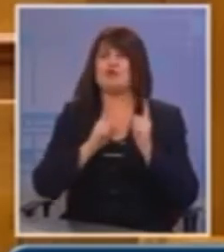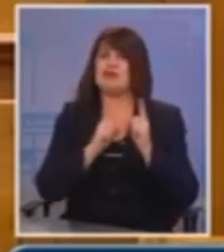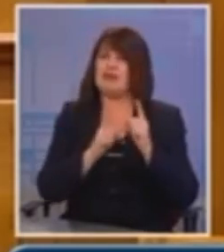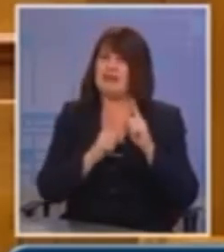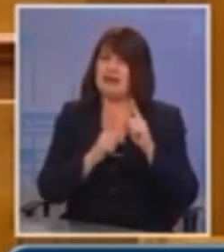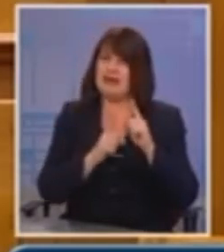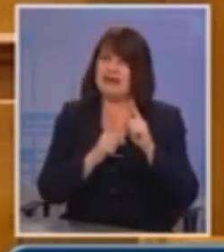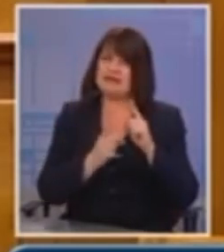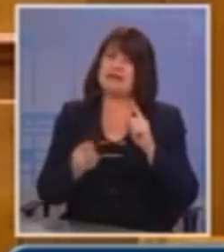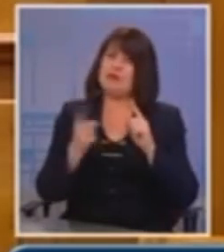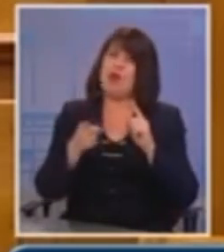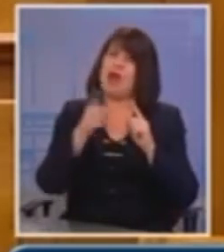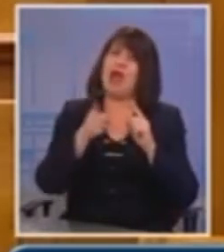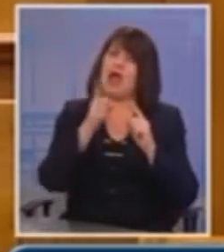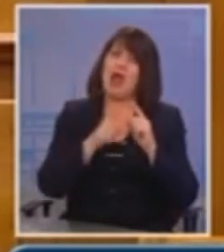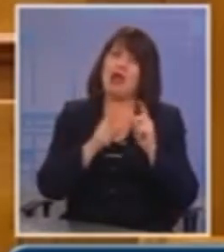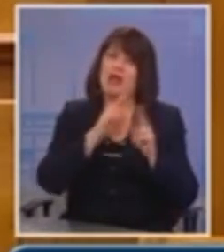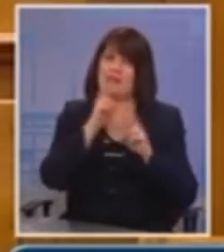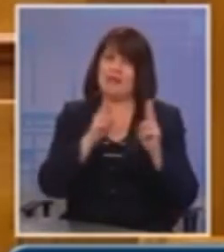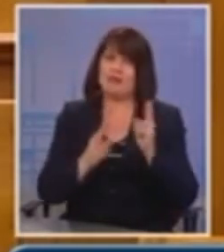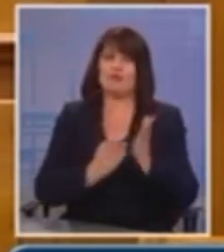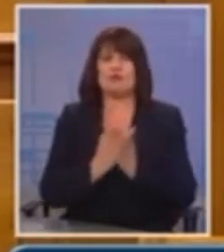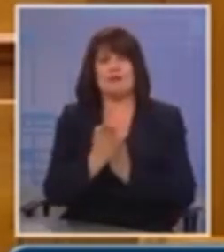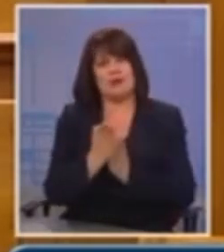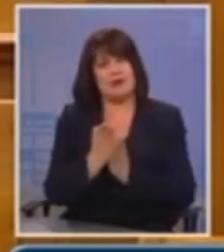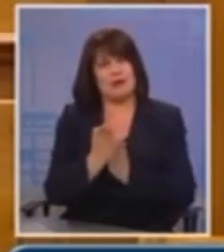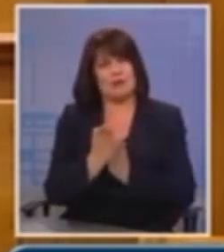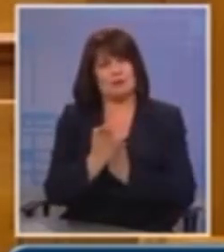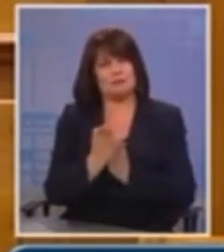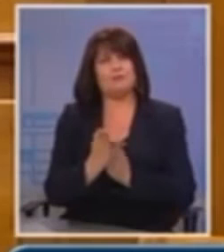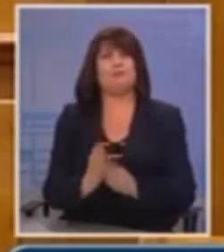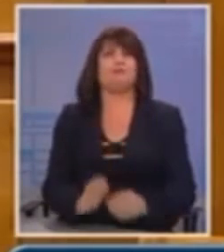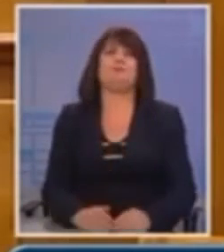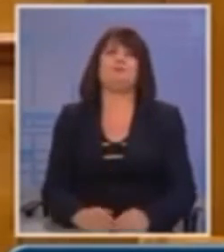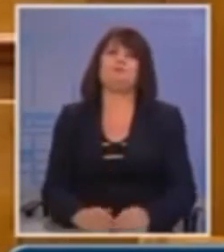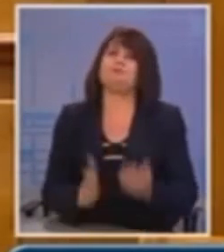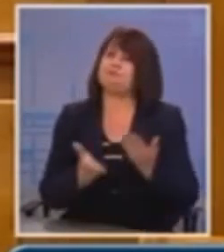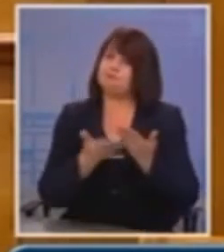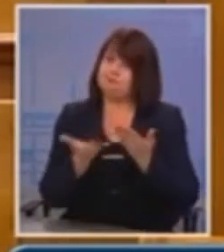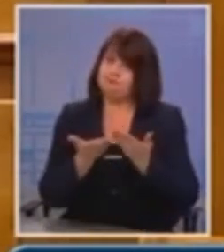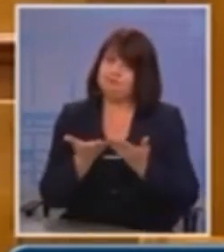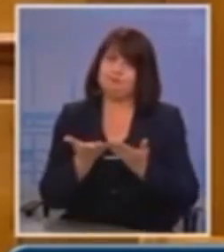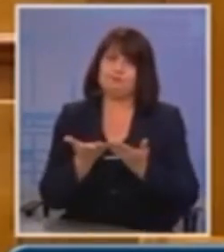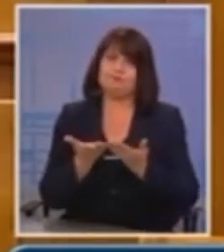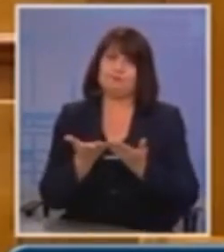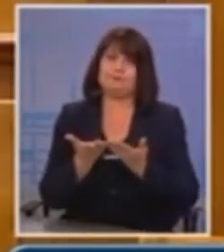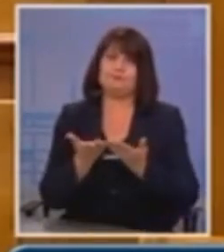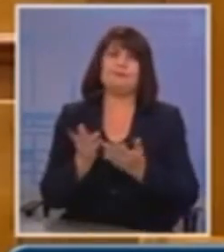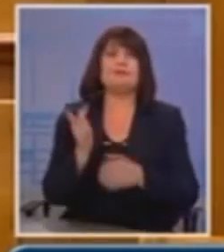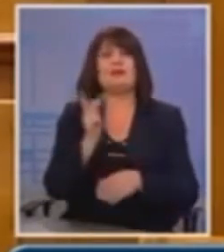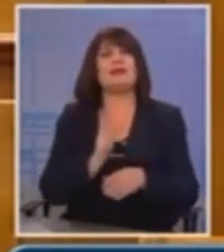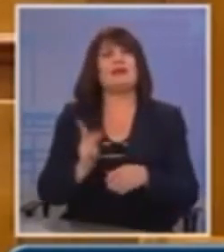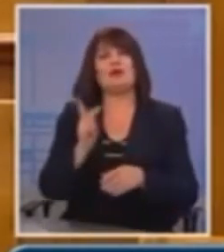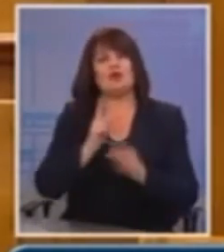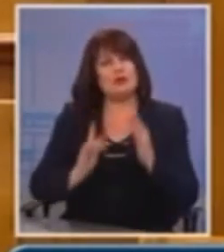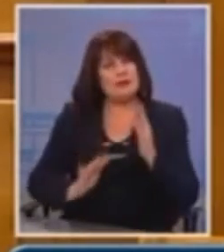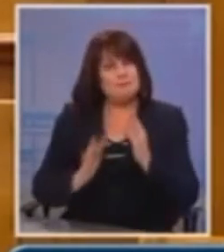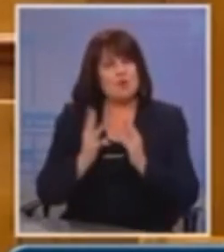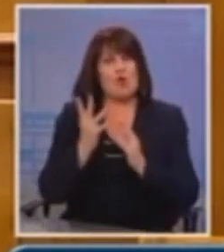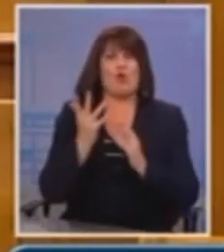συνθήκες και από άλλες πηγές διεθνούς δικαίου, να συμβάλλουμε στην κοινωνική